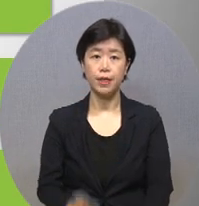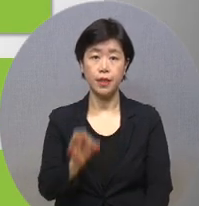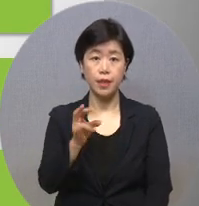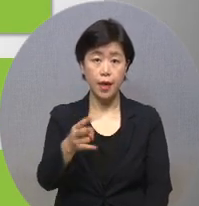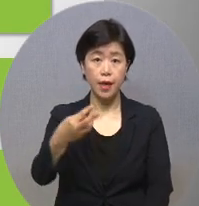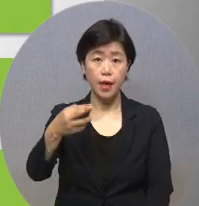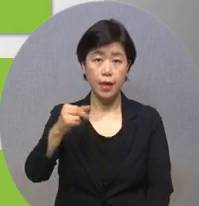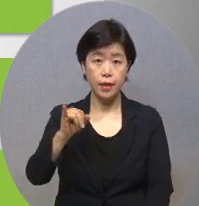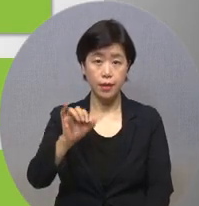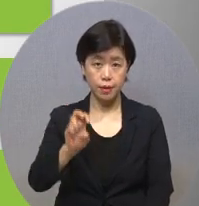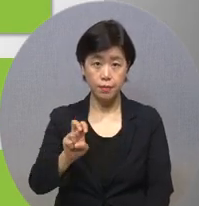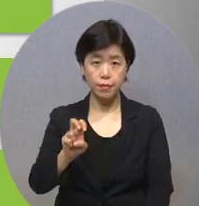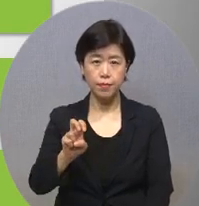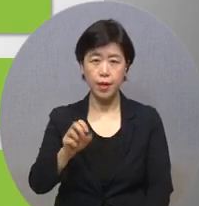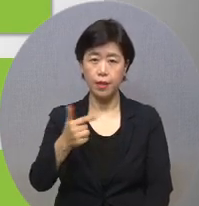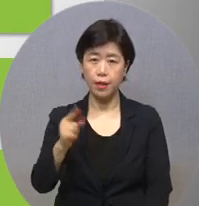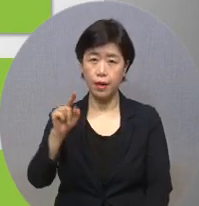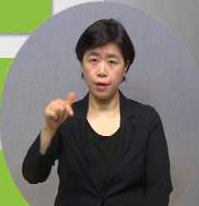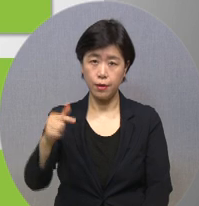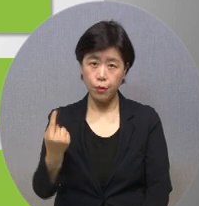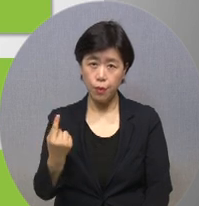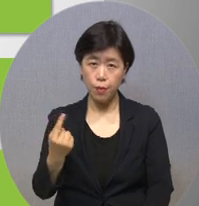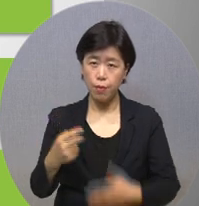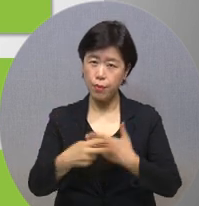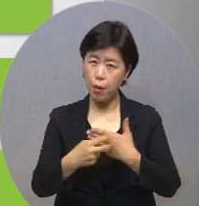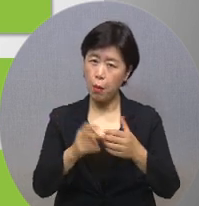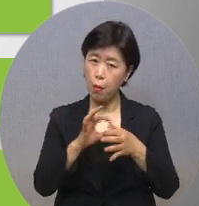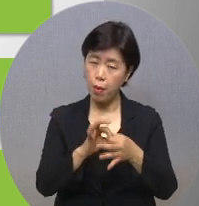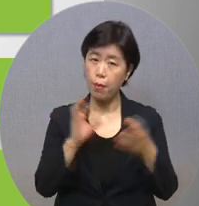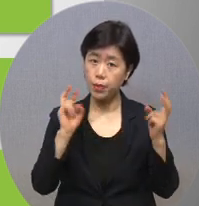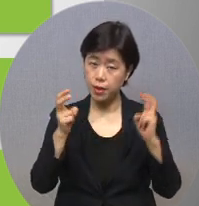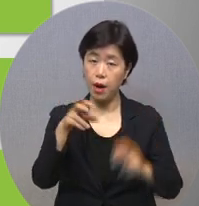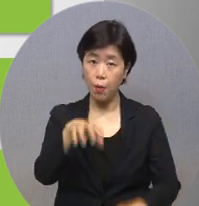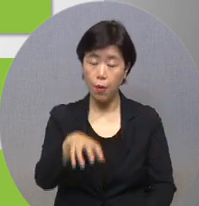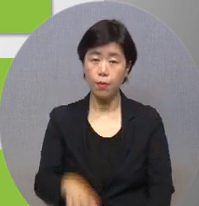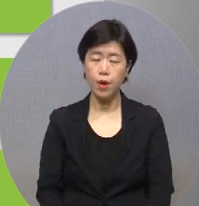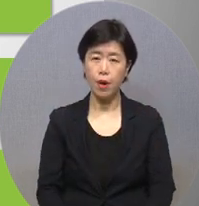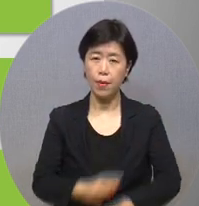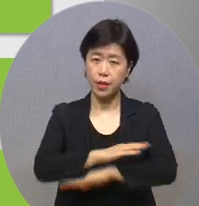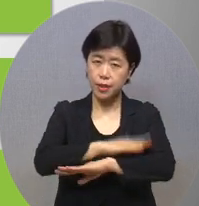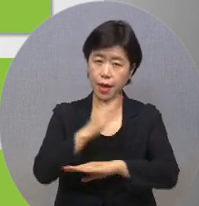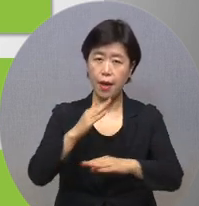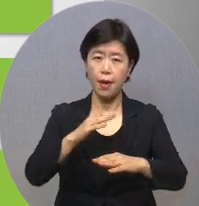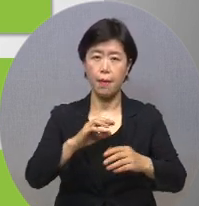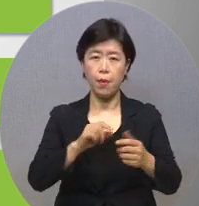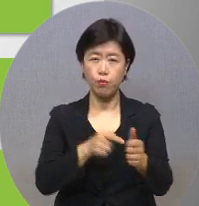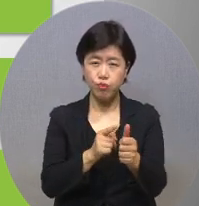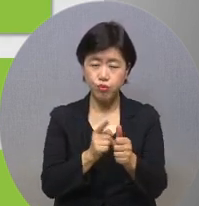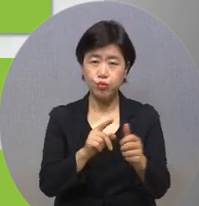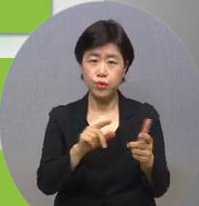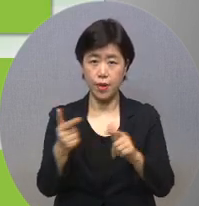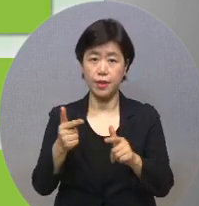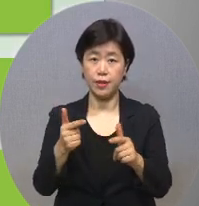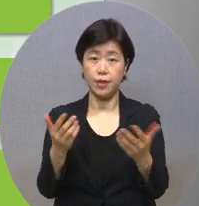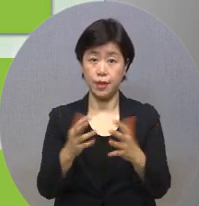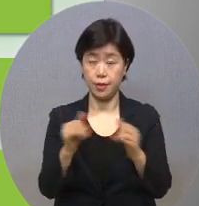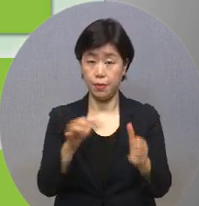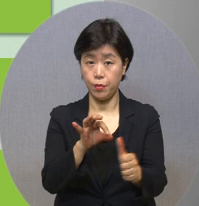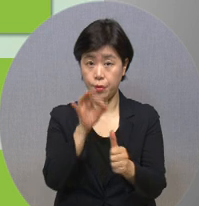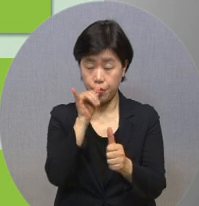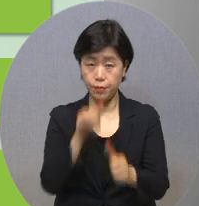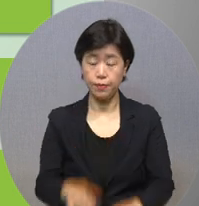예림 나노의료기에서 인쇄 목재 가구 및 제조 분야 종사원을 모집합니다. 접수 마감일은